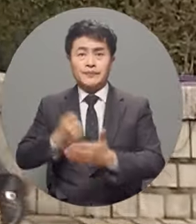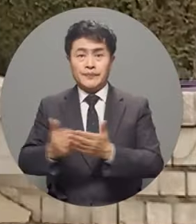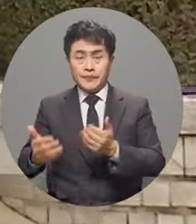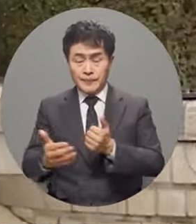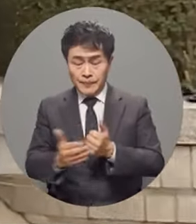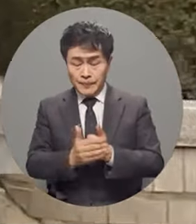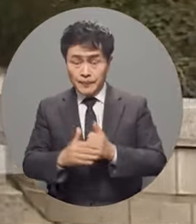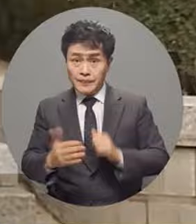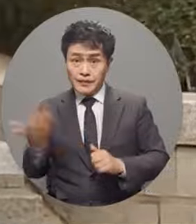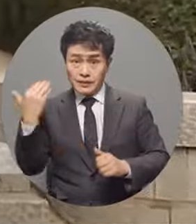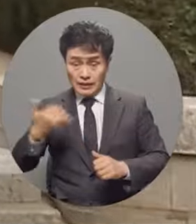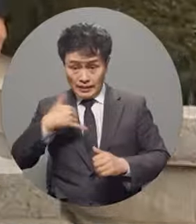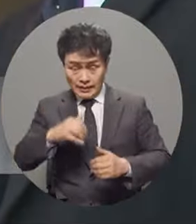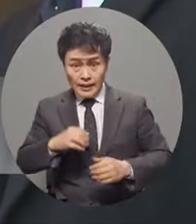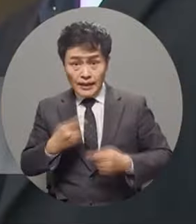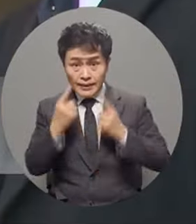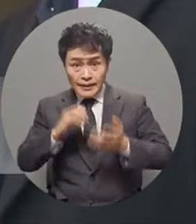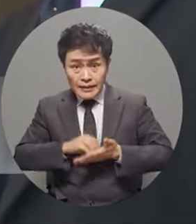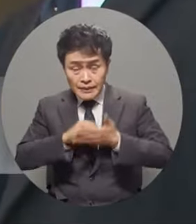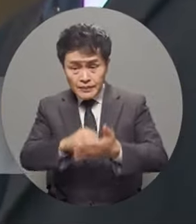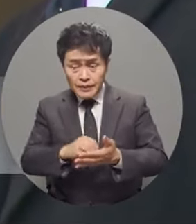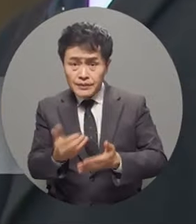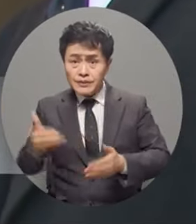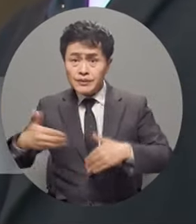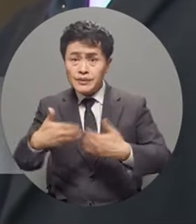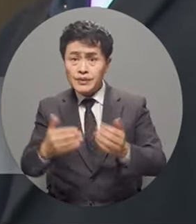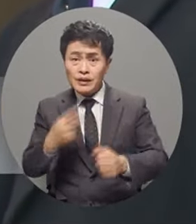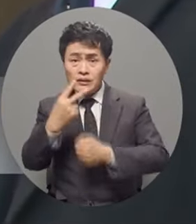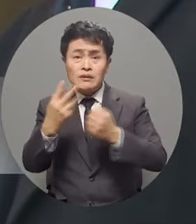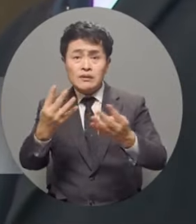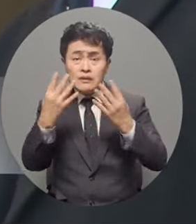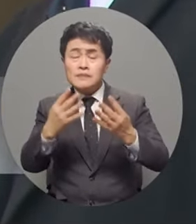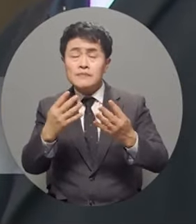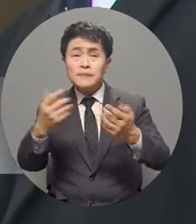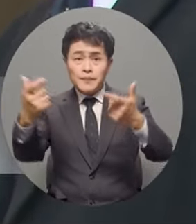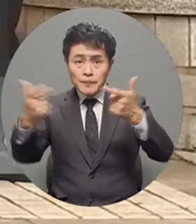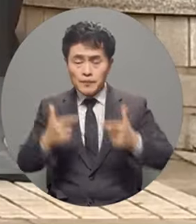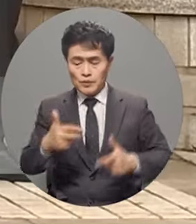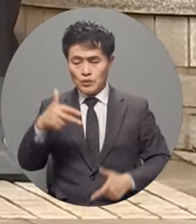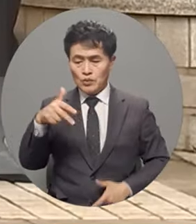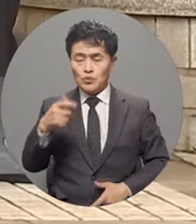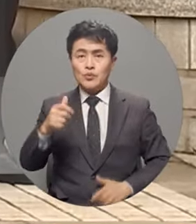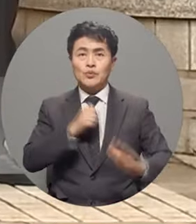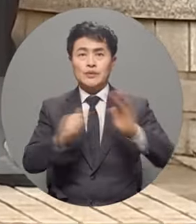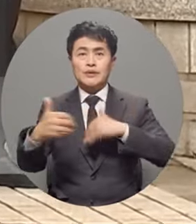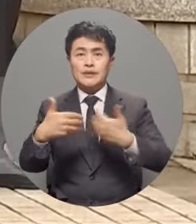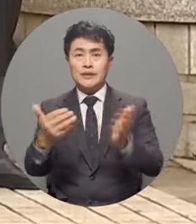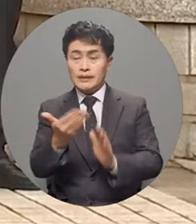자녀 입시 비리 혐의 재판 항소심에서 징역 2년의 실형을 선고받은 조국 대표는